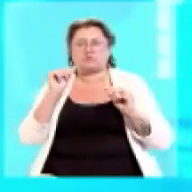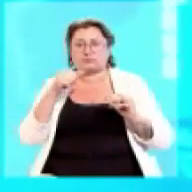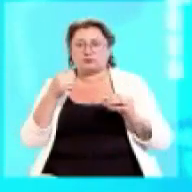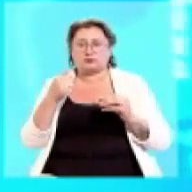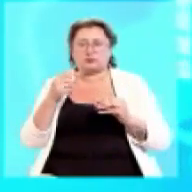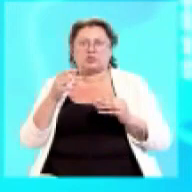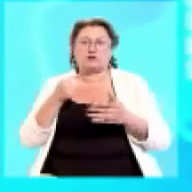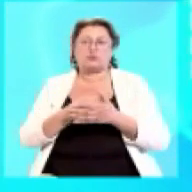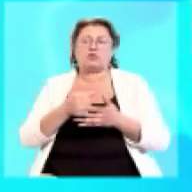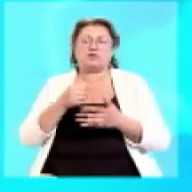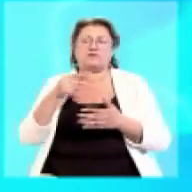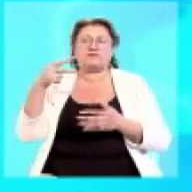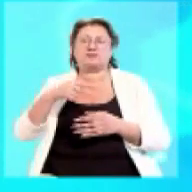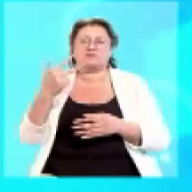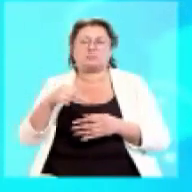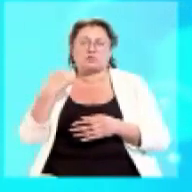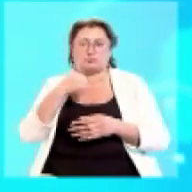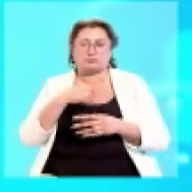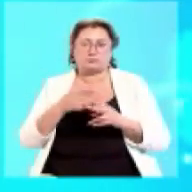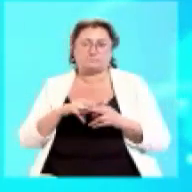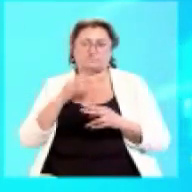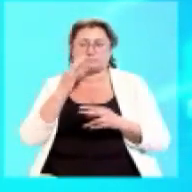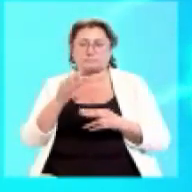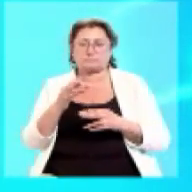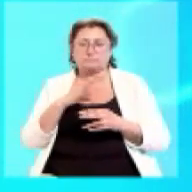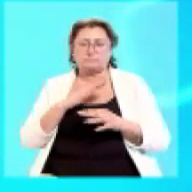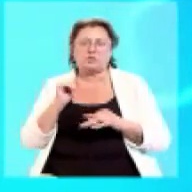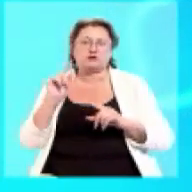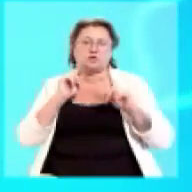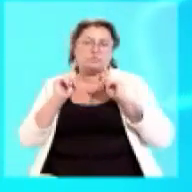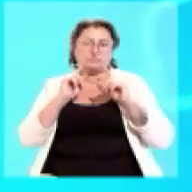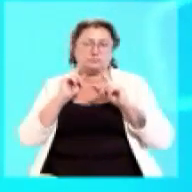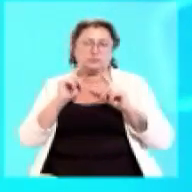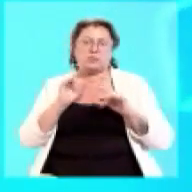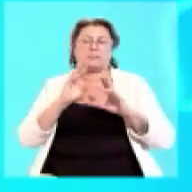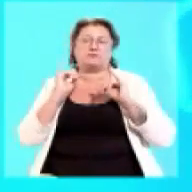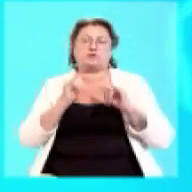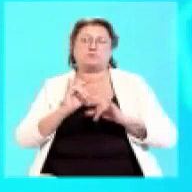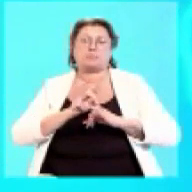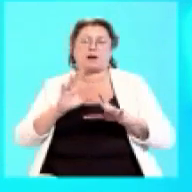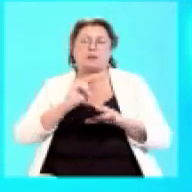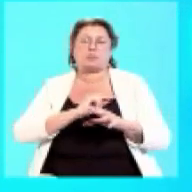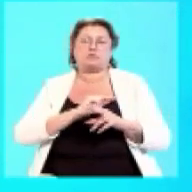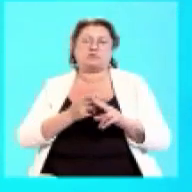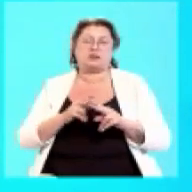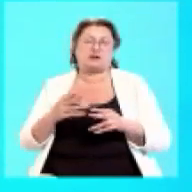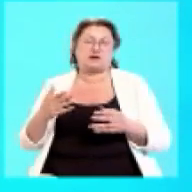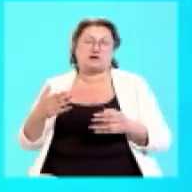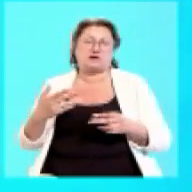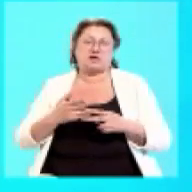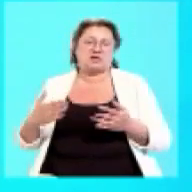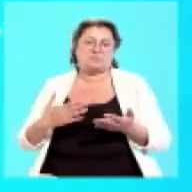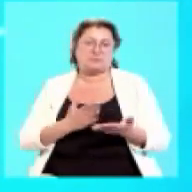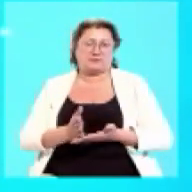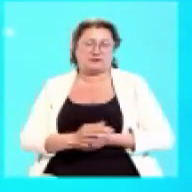жеткізу жоспарлануда. Бұл туралы аталмыш сала қызметкерлерінің кәсіби мерекесінде арналған жиында айтылды. Шара барысында бірқатар